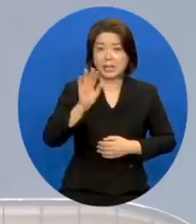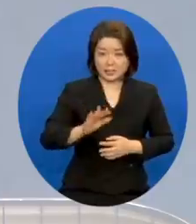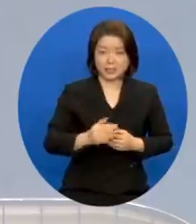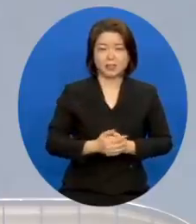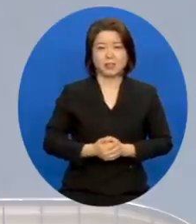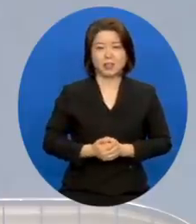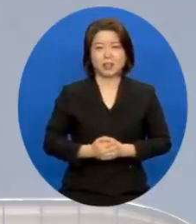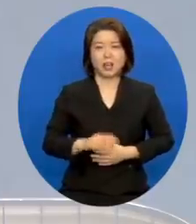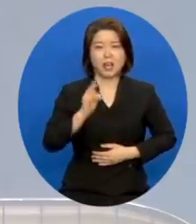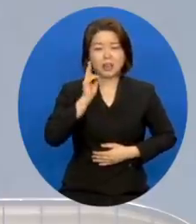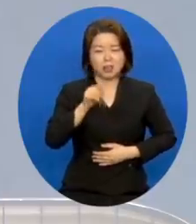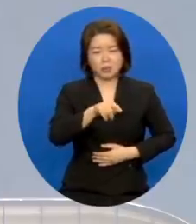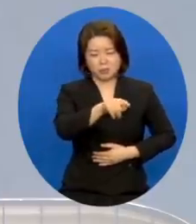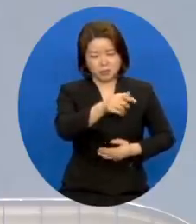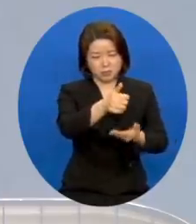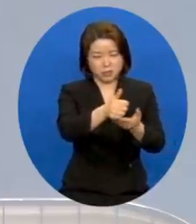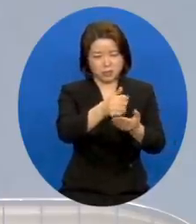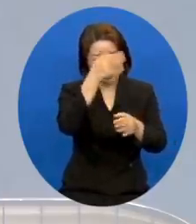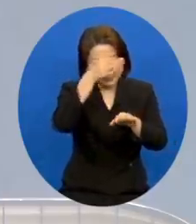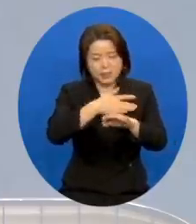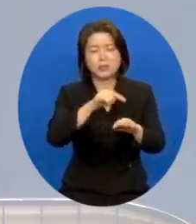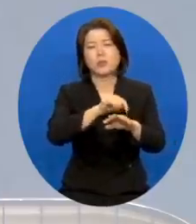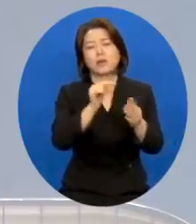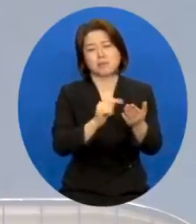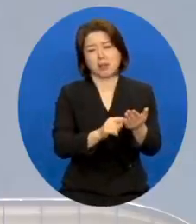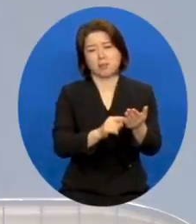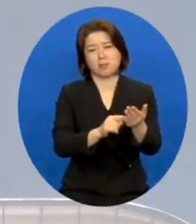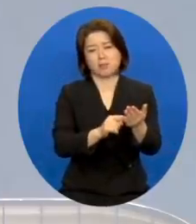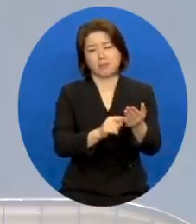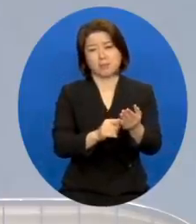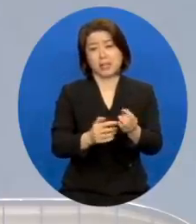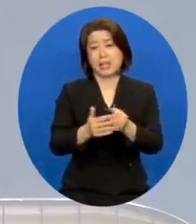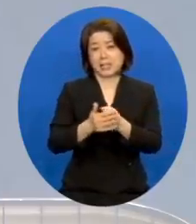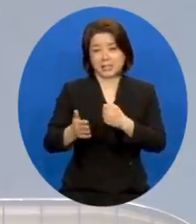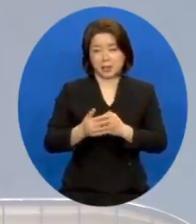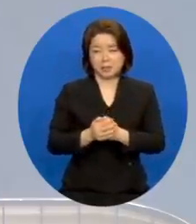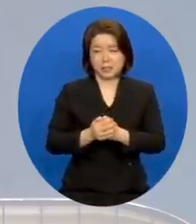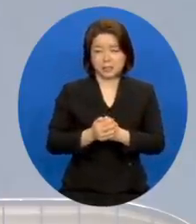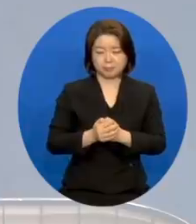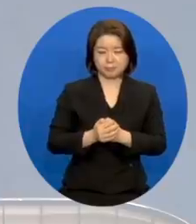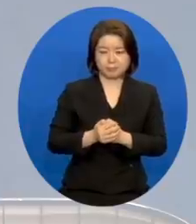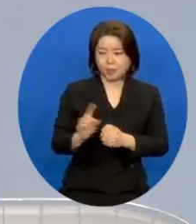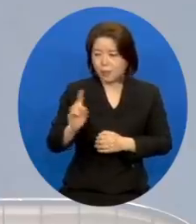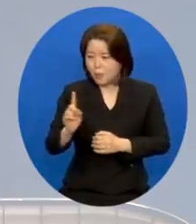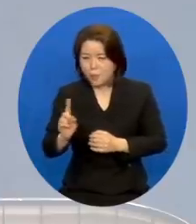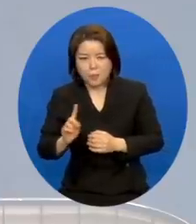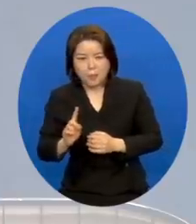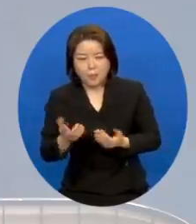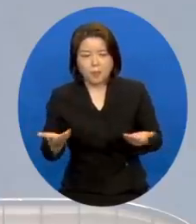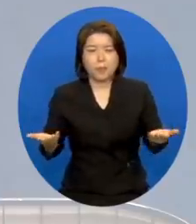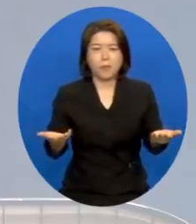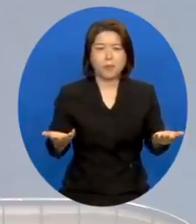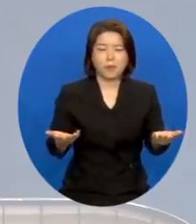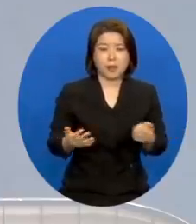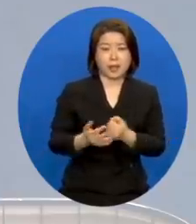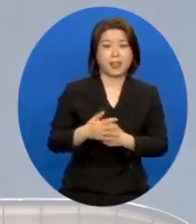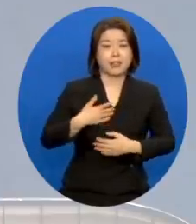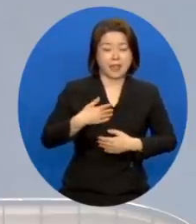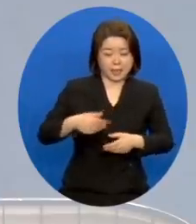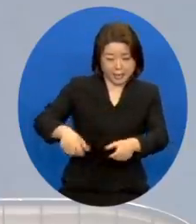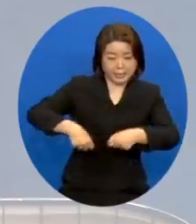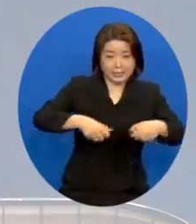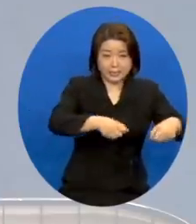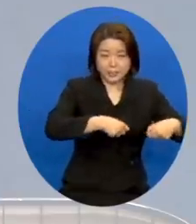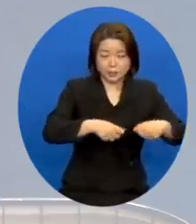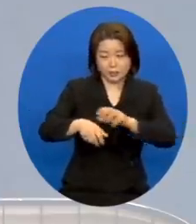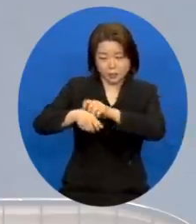너무너무 9분 한테도 최소화 되요 그래서 양발은 당점 구할수가 없으니 내가 심고 있는